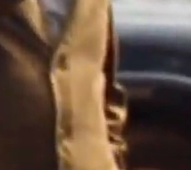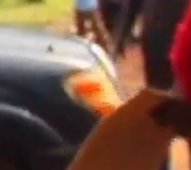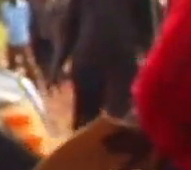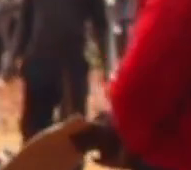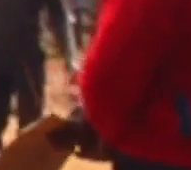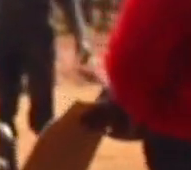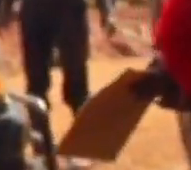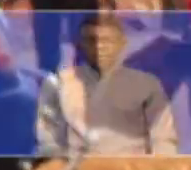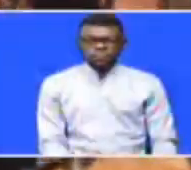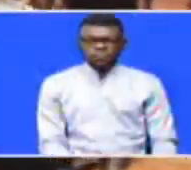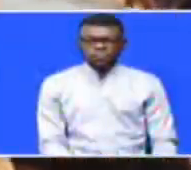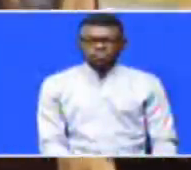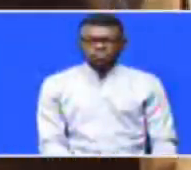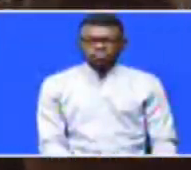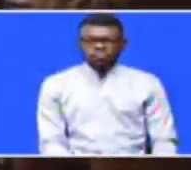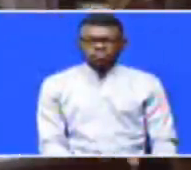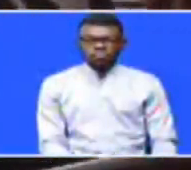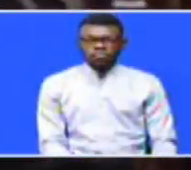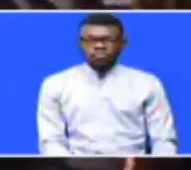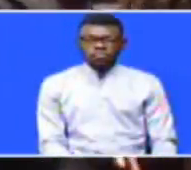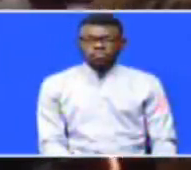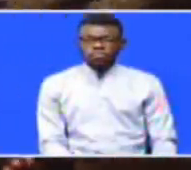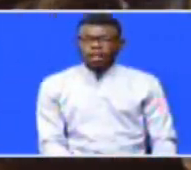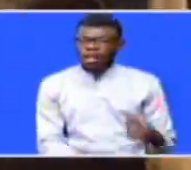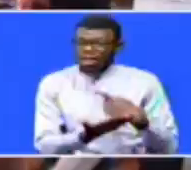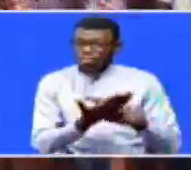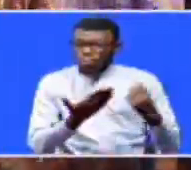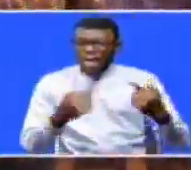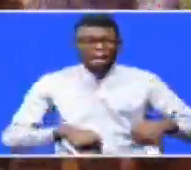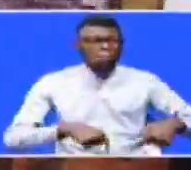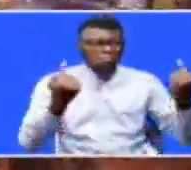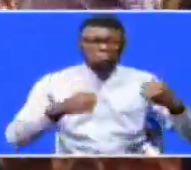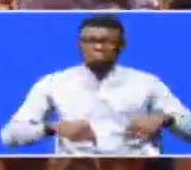Wewe, hapa nafungulia watu hapa. Ni wiki iliyokuwa na vurugu nyingi.